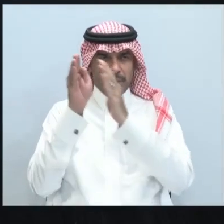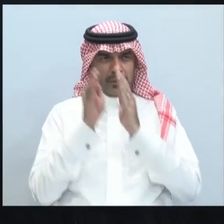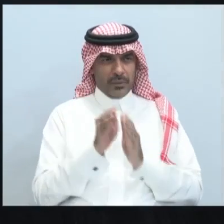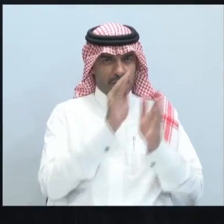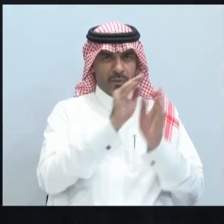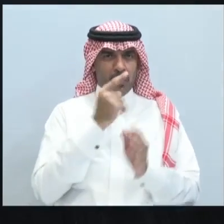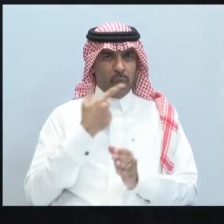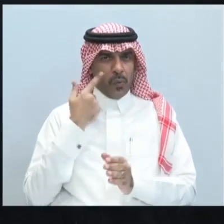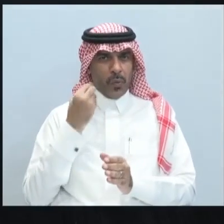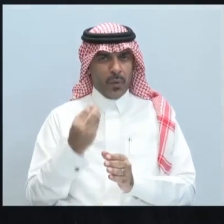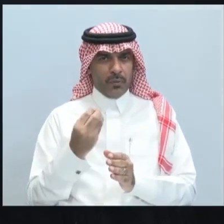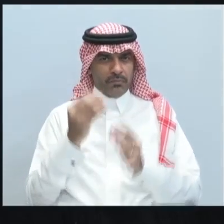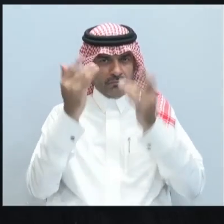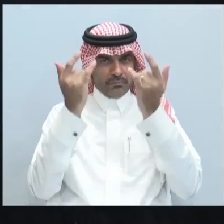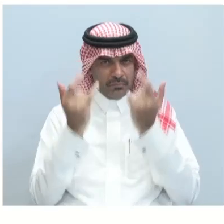القوارب